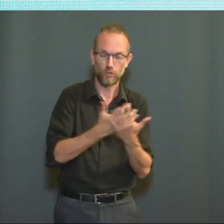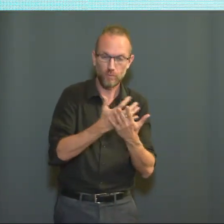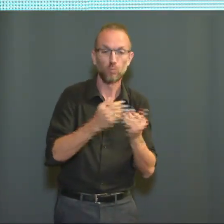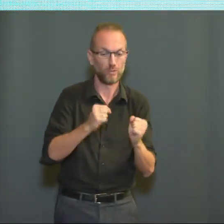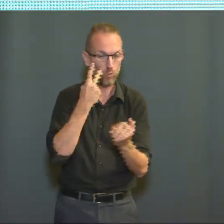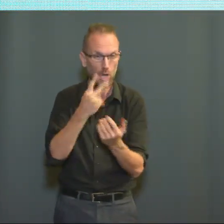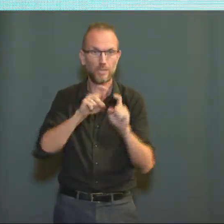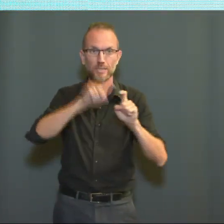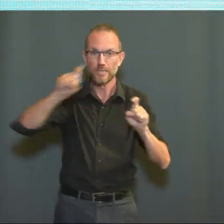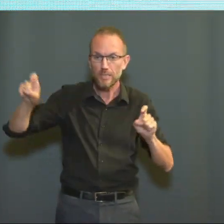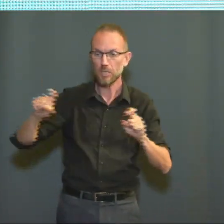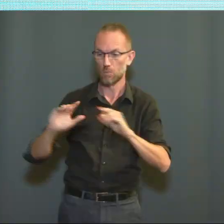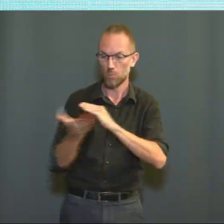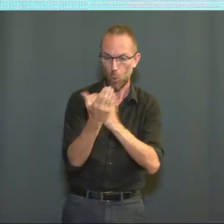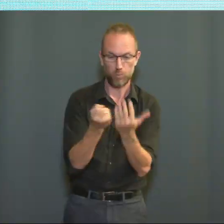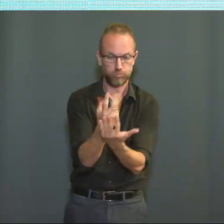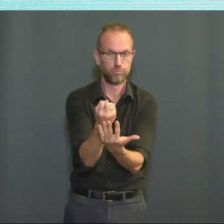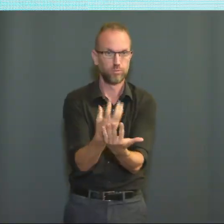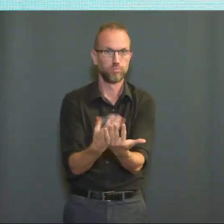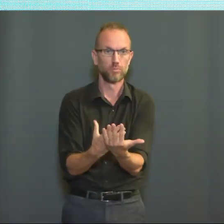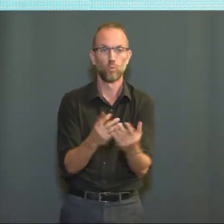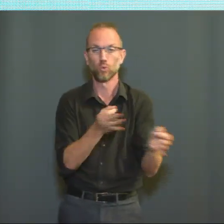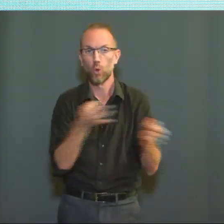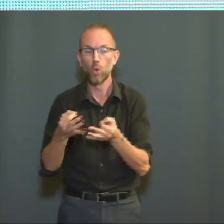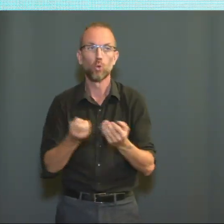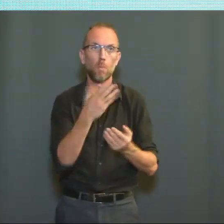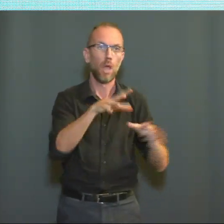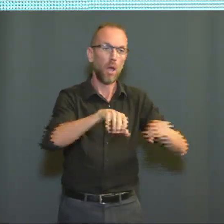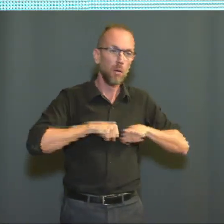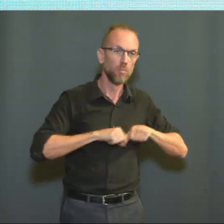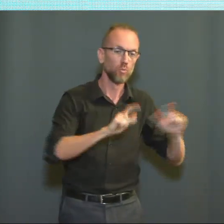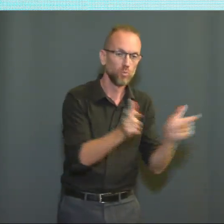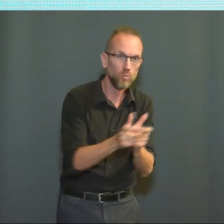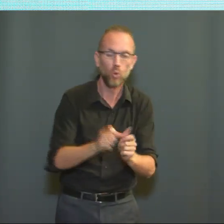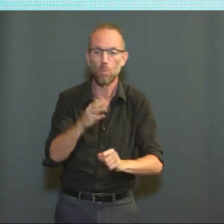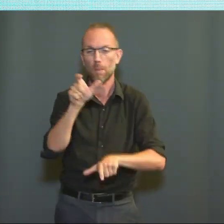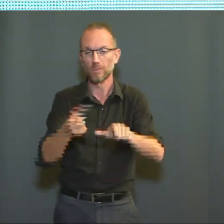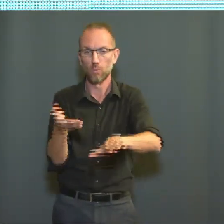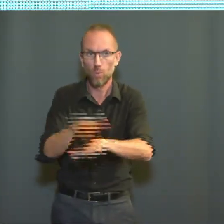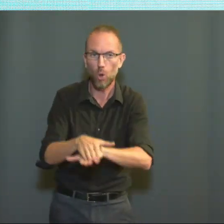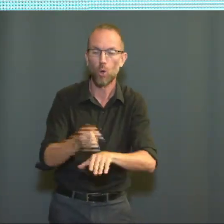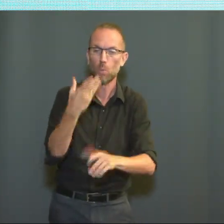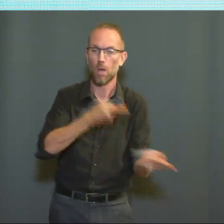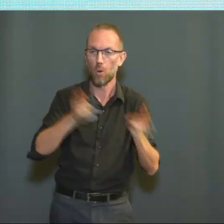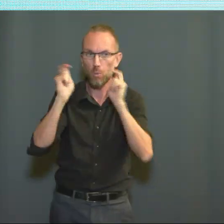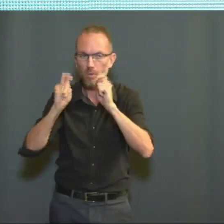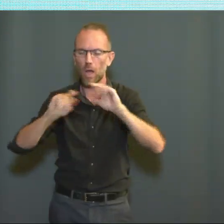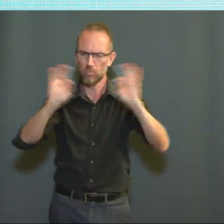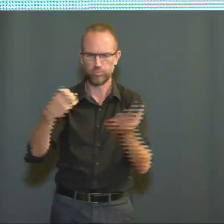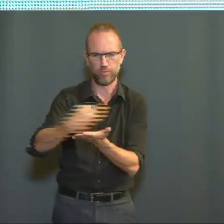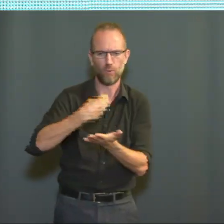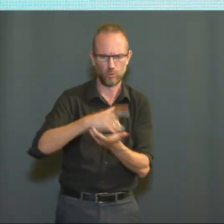les enregistrements et les décès quotidiens. De cette façon, vous serez également tenu au courant des